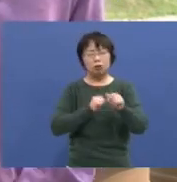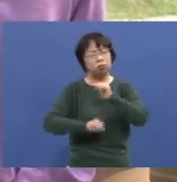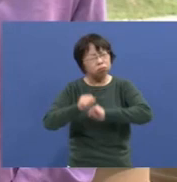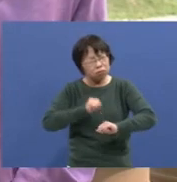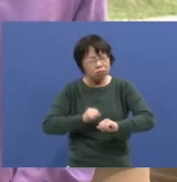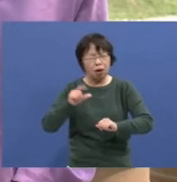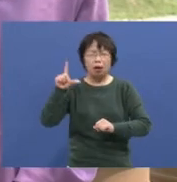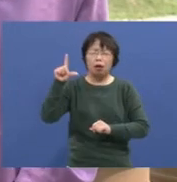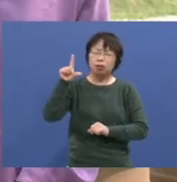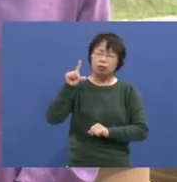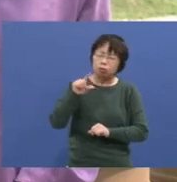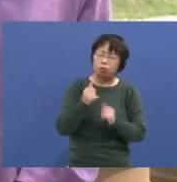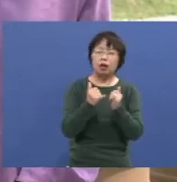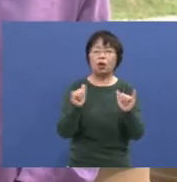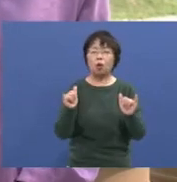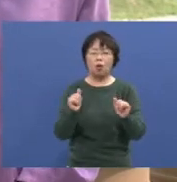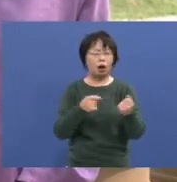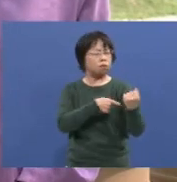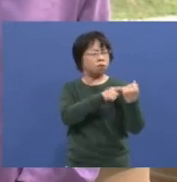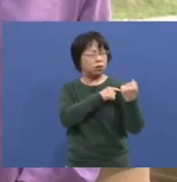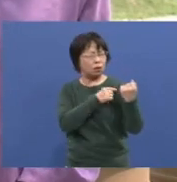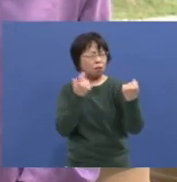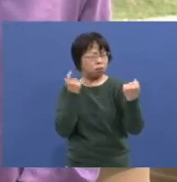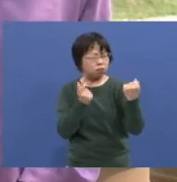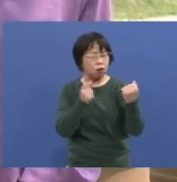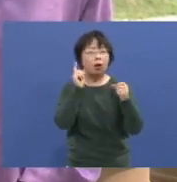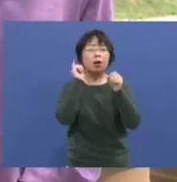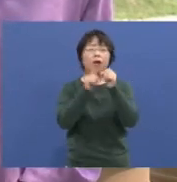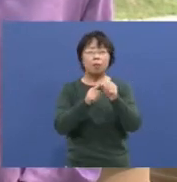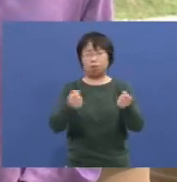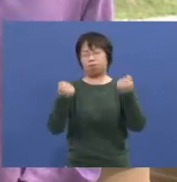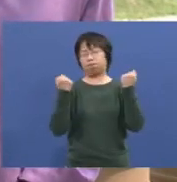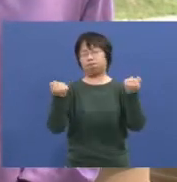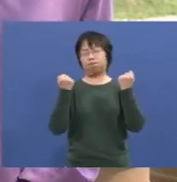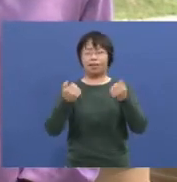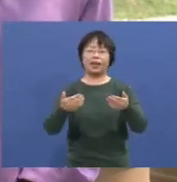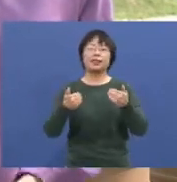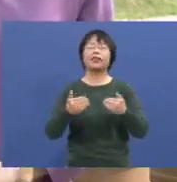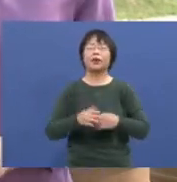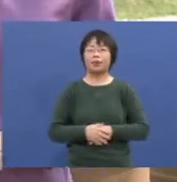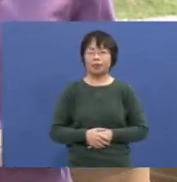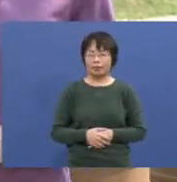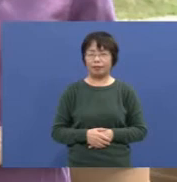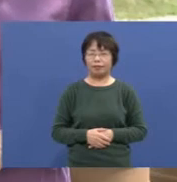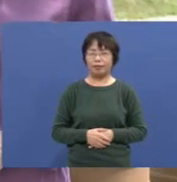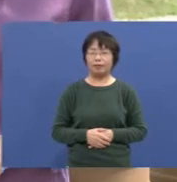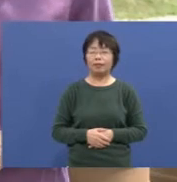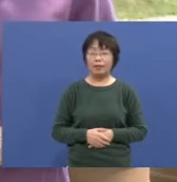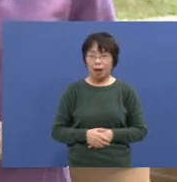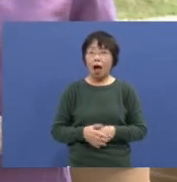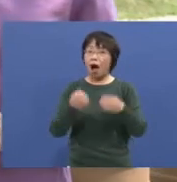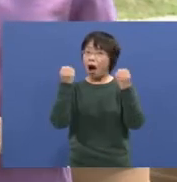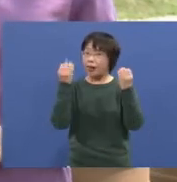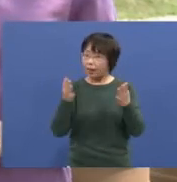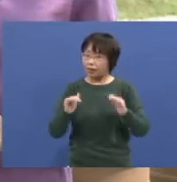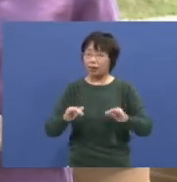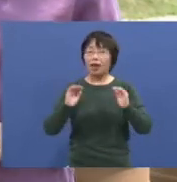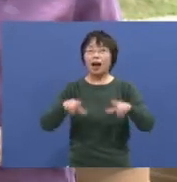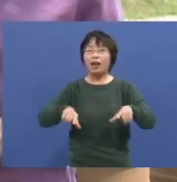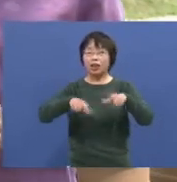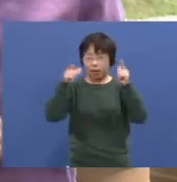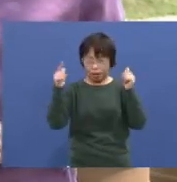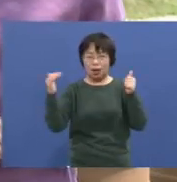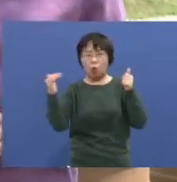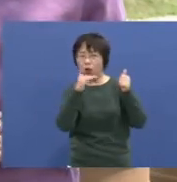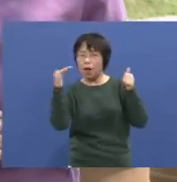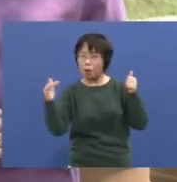が減少した方は、筋力を維持するためにトレーニングが必要になります。 そこで新しくできた高